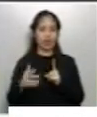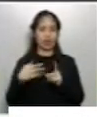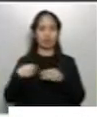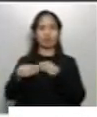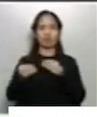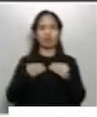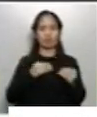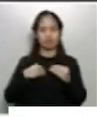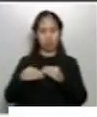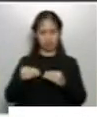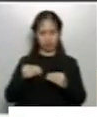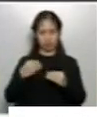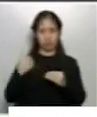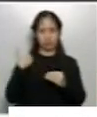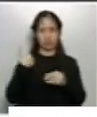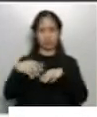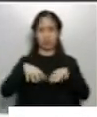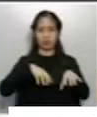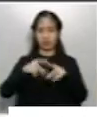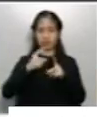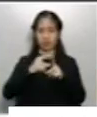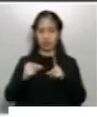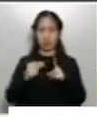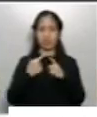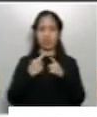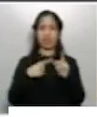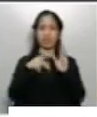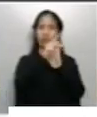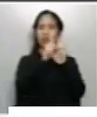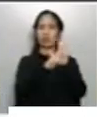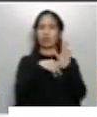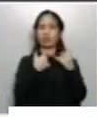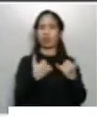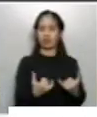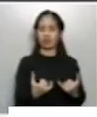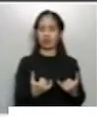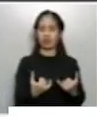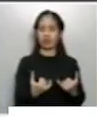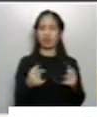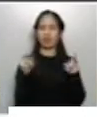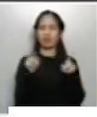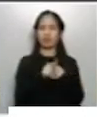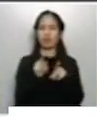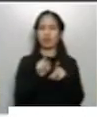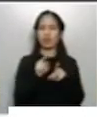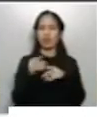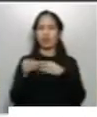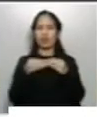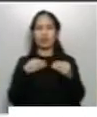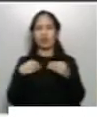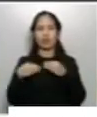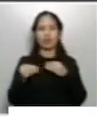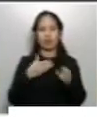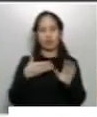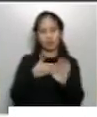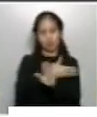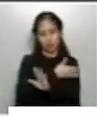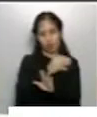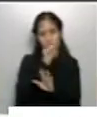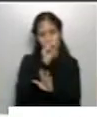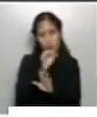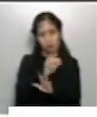ยวในระหว่างดำเนินคดีแต่กฎหมายฉบับนี้เป็นการไก่เกลี่ยประนีประนอมก่อนที่จะฟ้